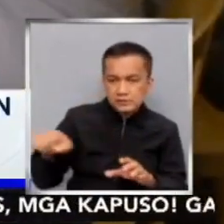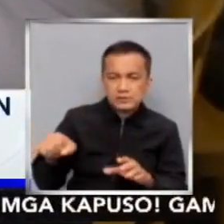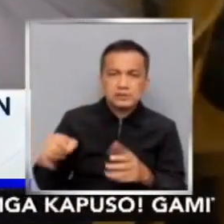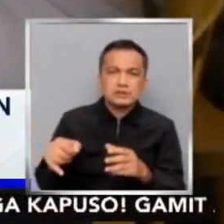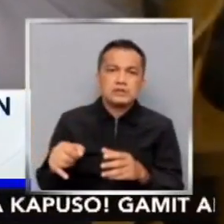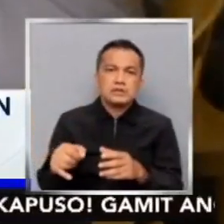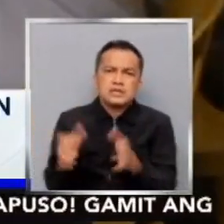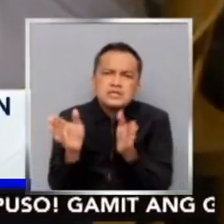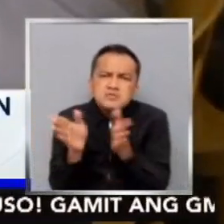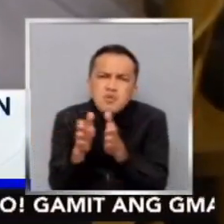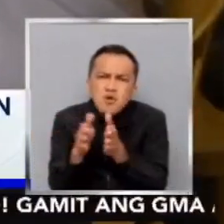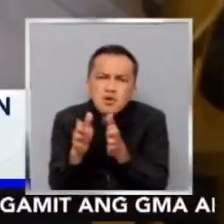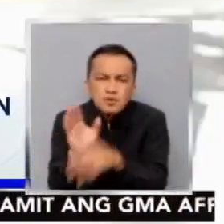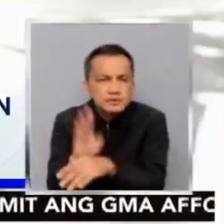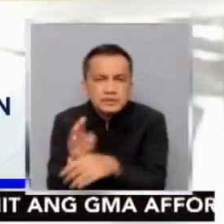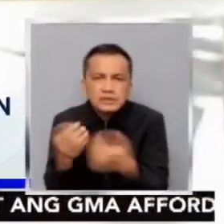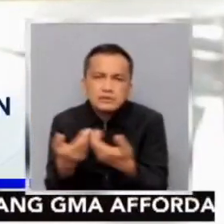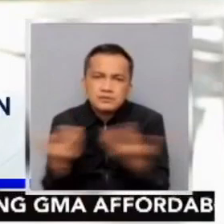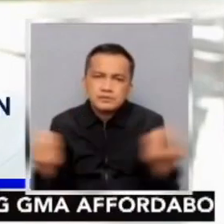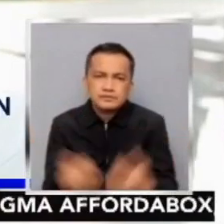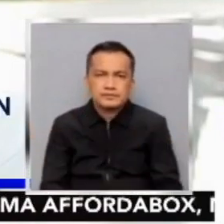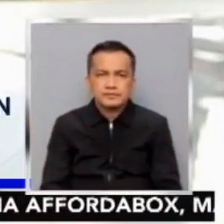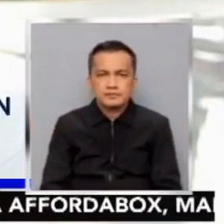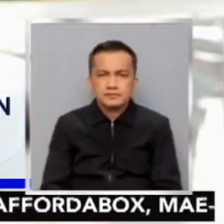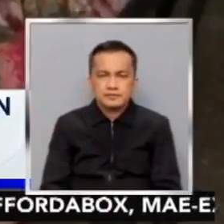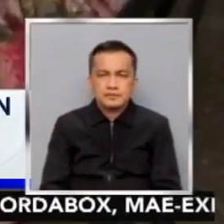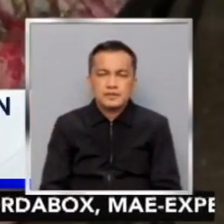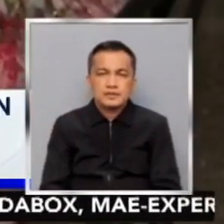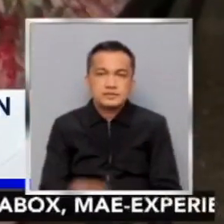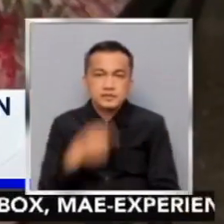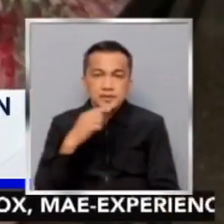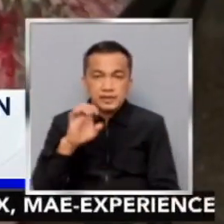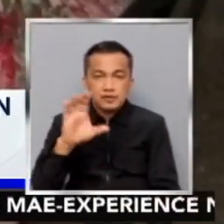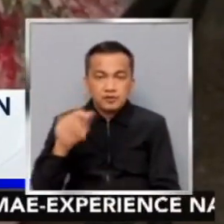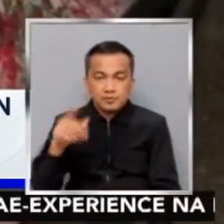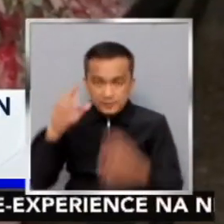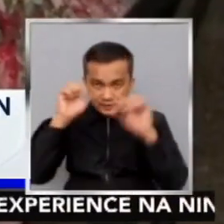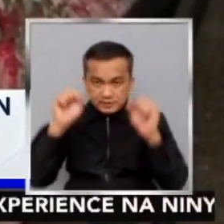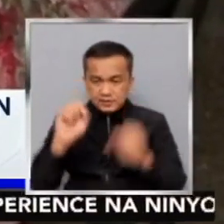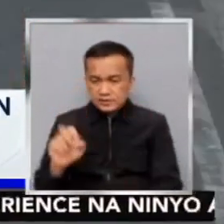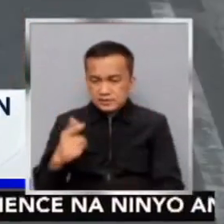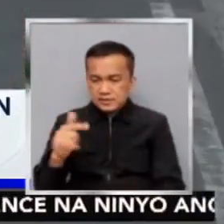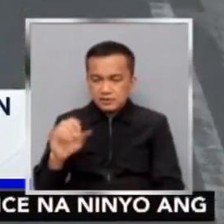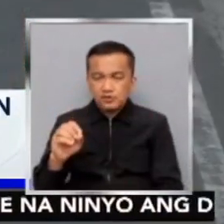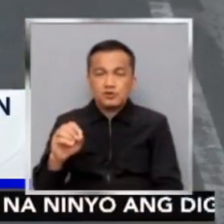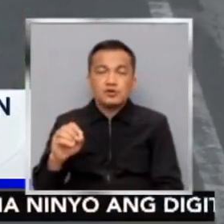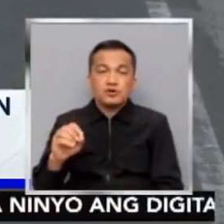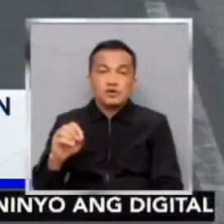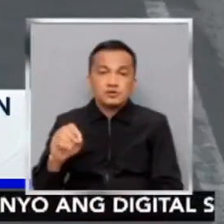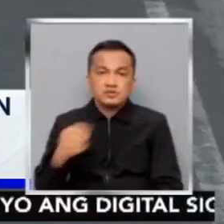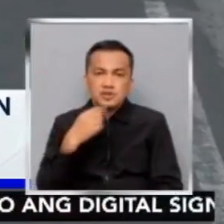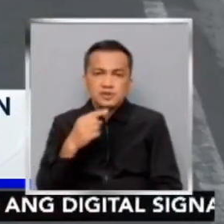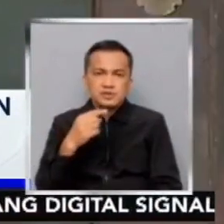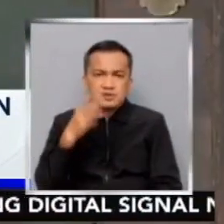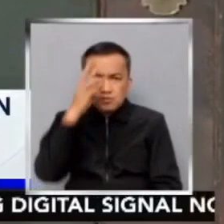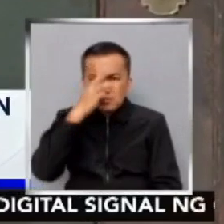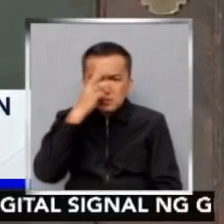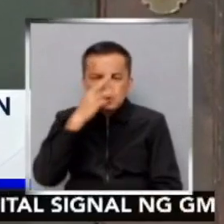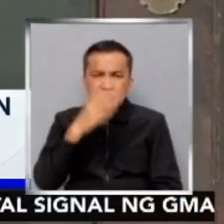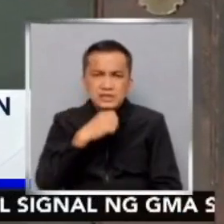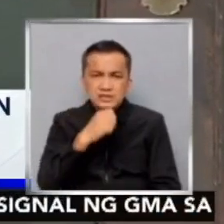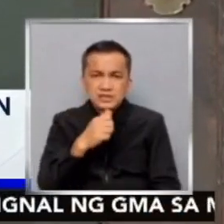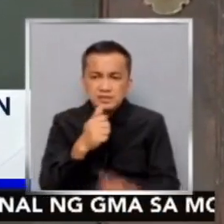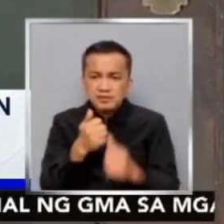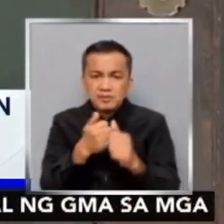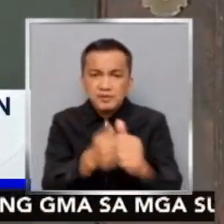micro-enterprises o maliliit na negosyo. Ayon kay ECOP President Sergio Ortiz Luis Jr., nag-aalala silang hindi masunod ng mga ito